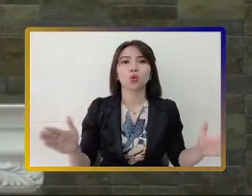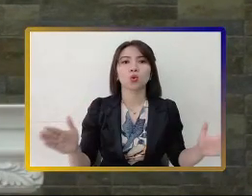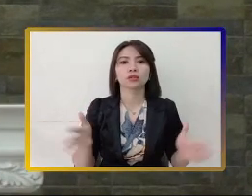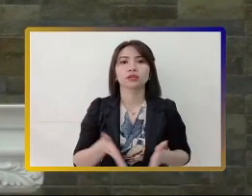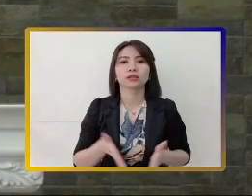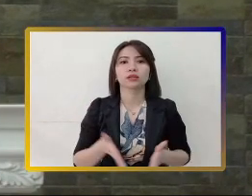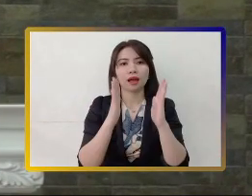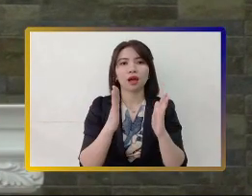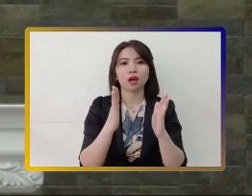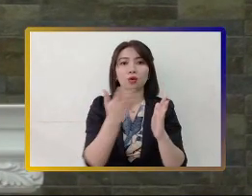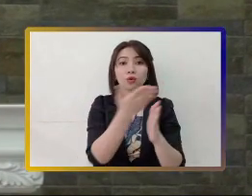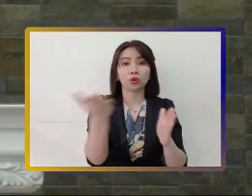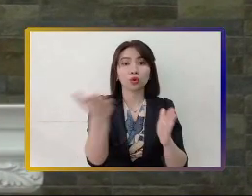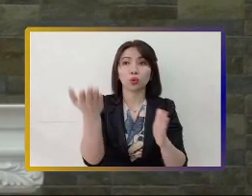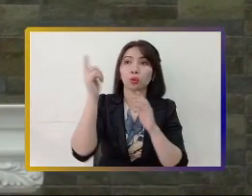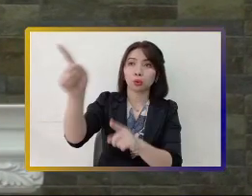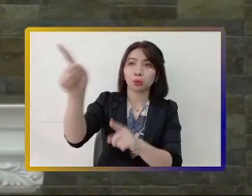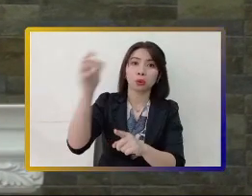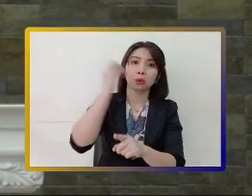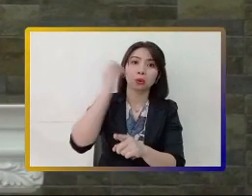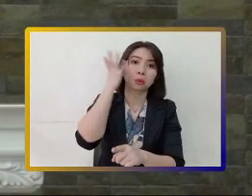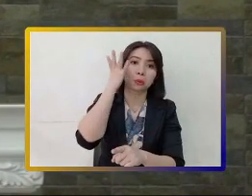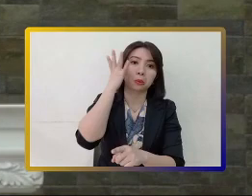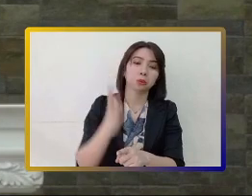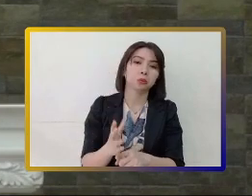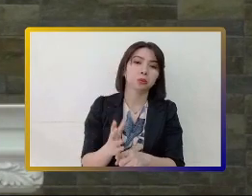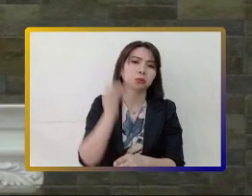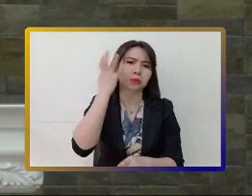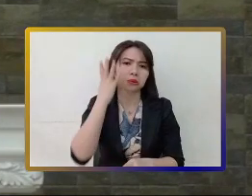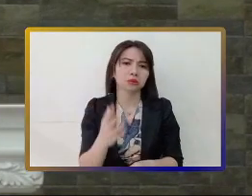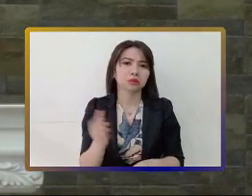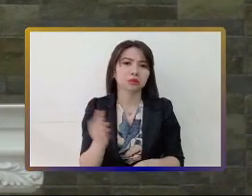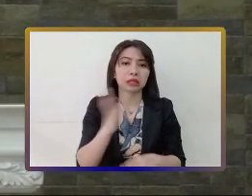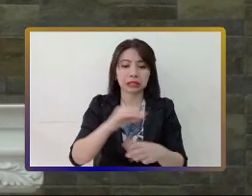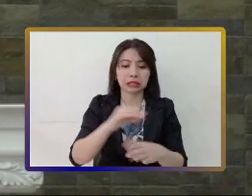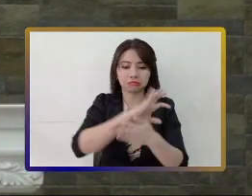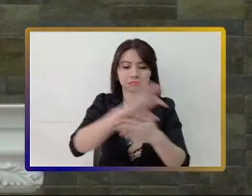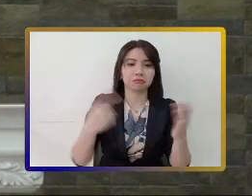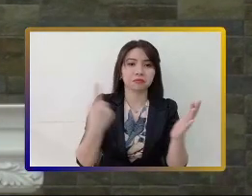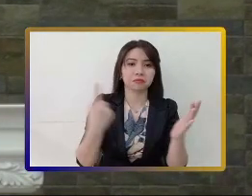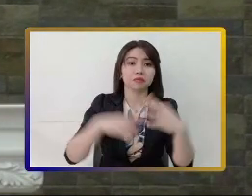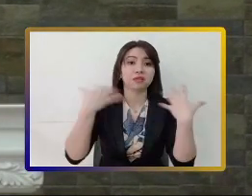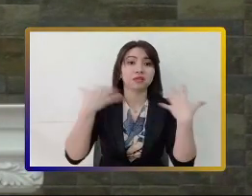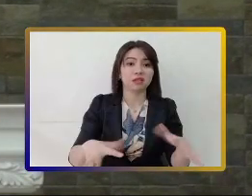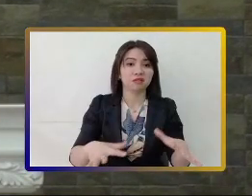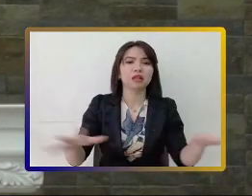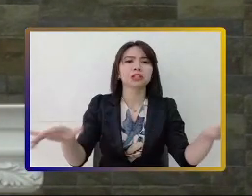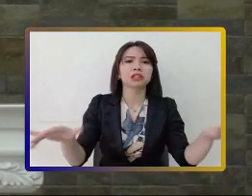Naaalis tayo ngayon o matatapos ang service nito, nakatulad pa rin tayo ng dati.